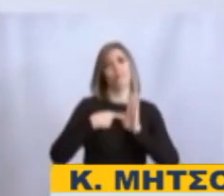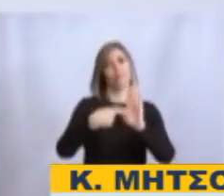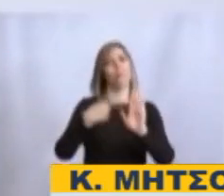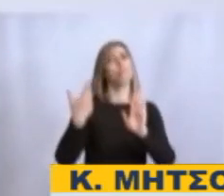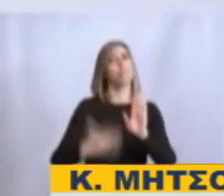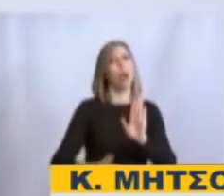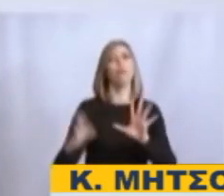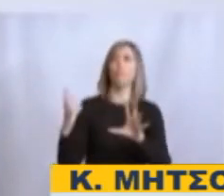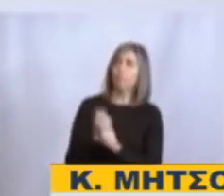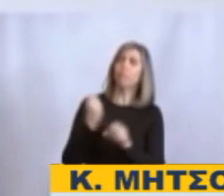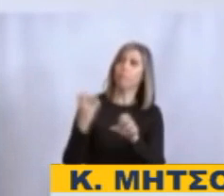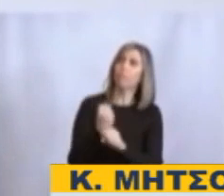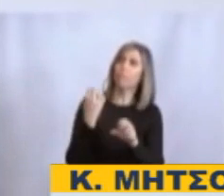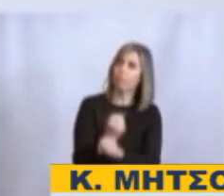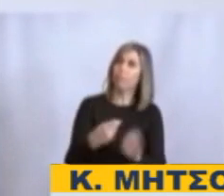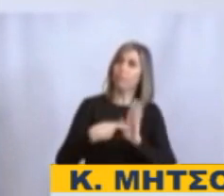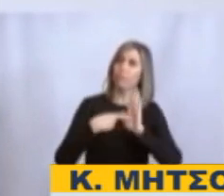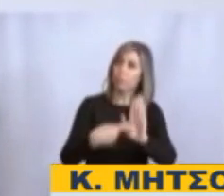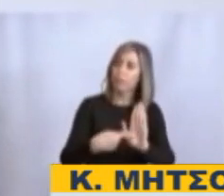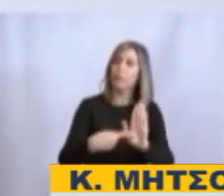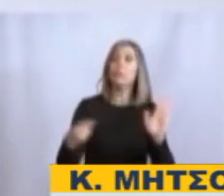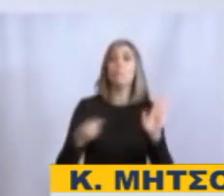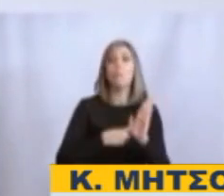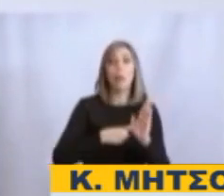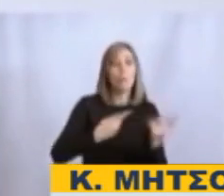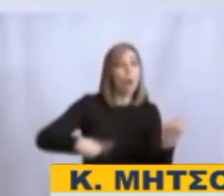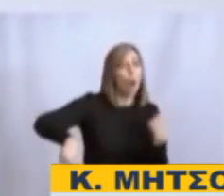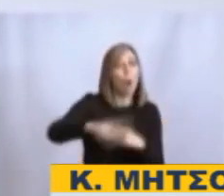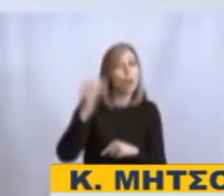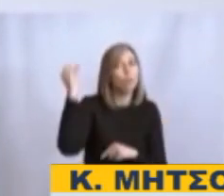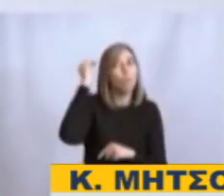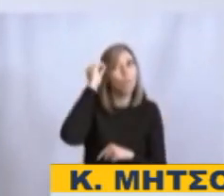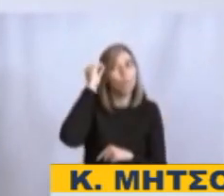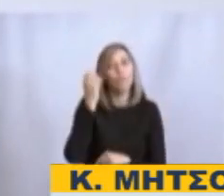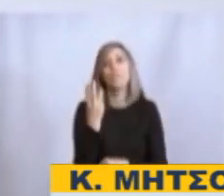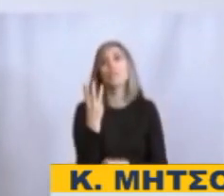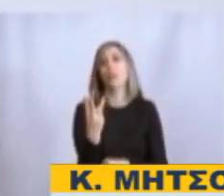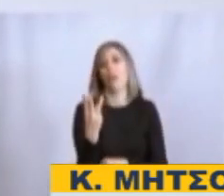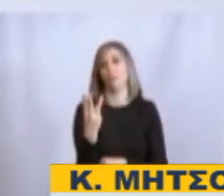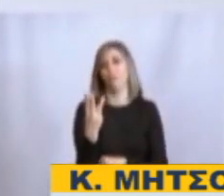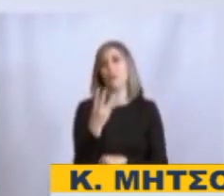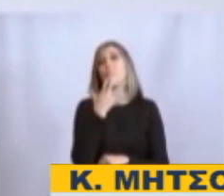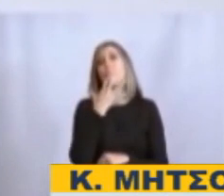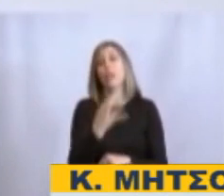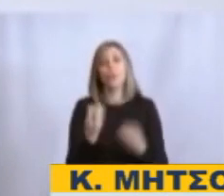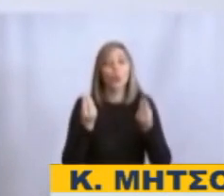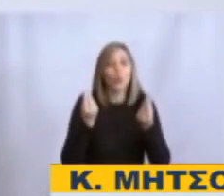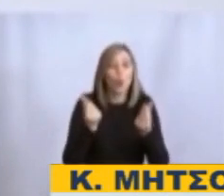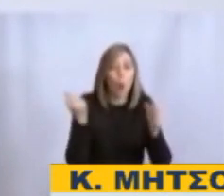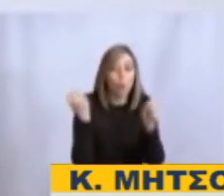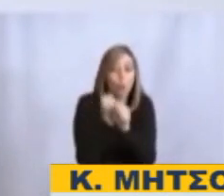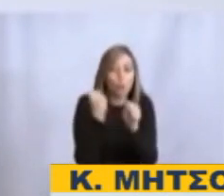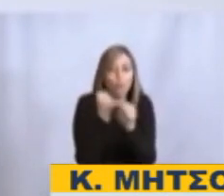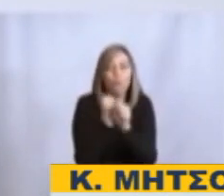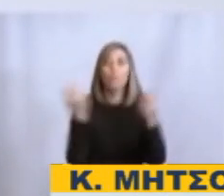να κρατήσουμε 3 συμπεράσματα ως υποδείγματα καλών πρακτικών για τις